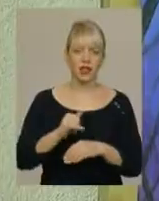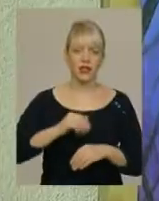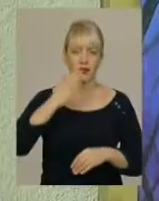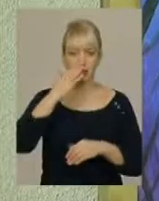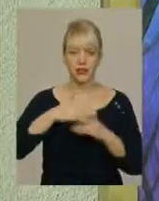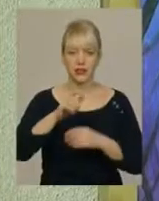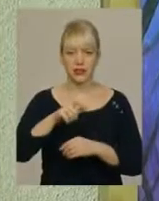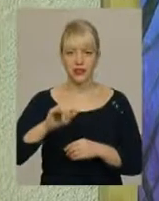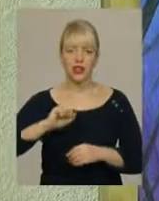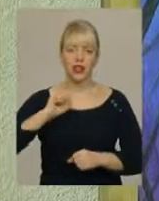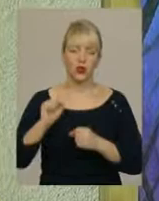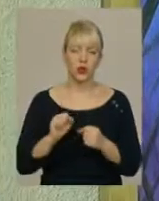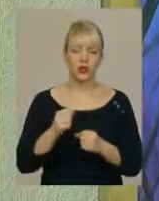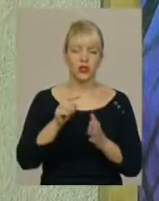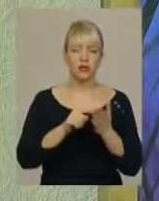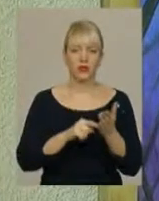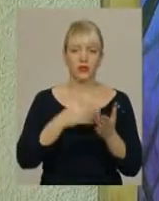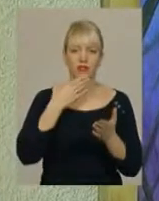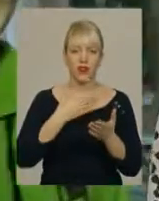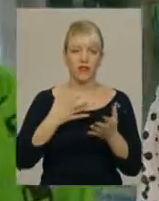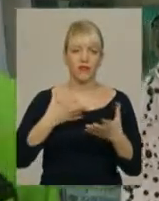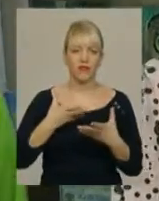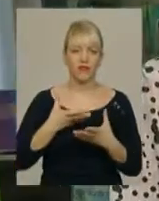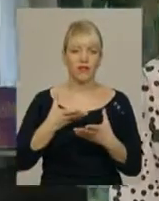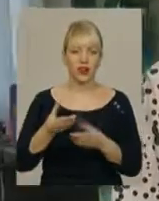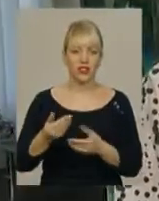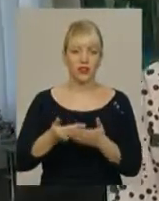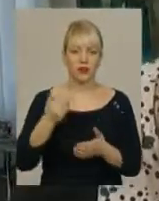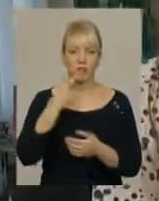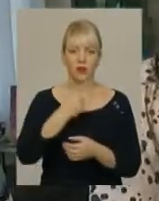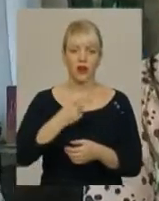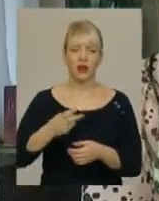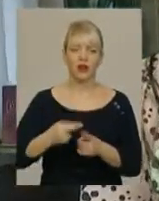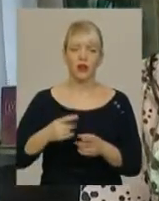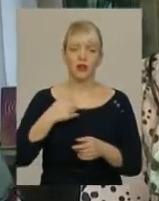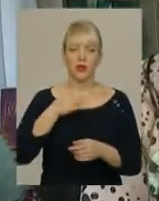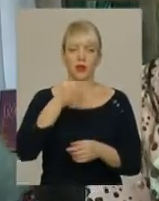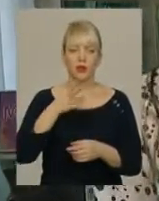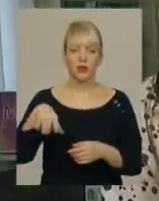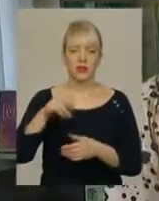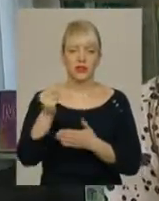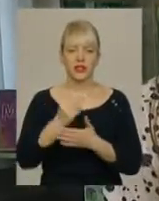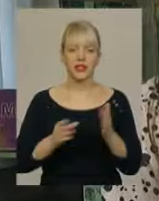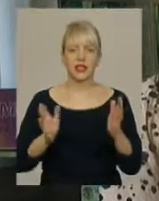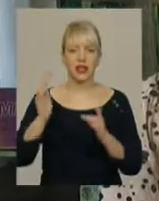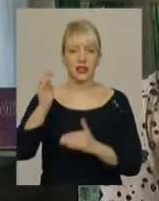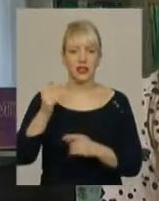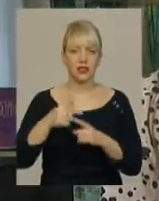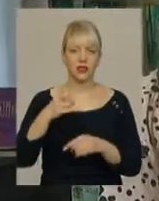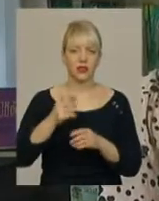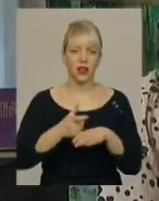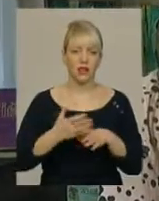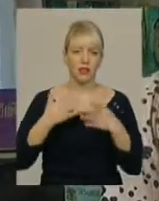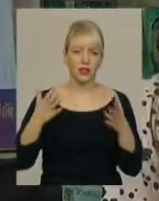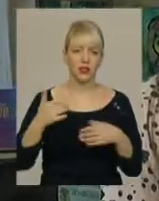і поділилися власними враженнями від побаченого. Мені дуже подобаються всі картини, але найбільше мені сподобалося